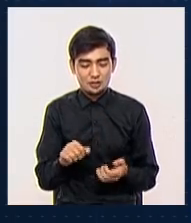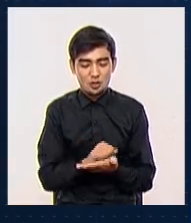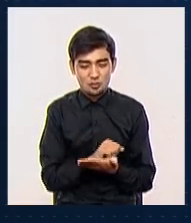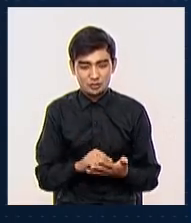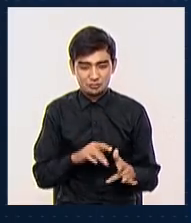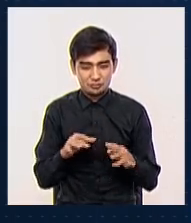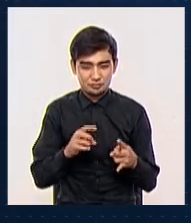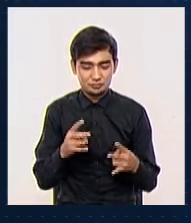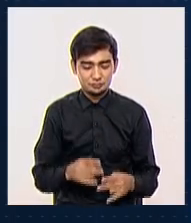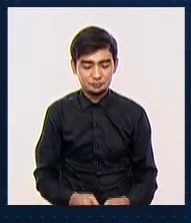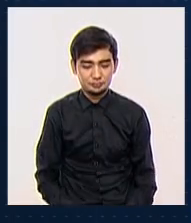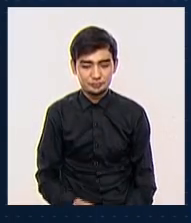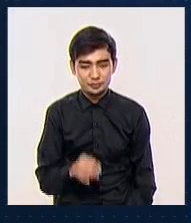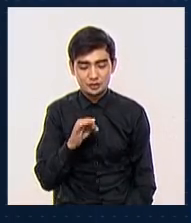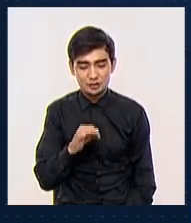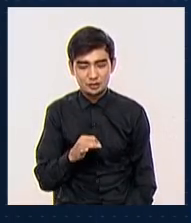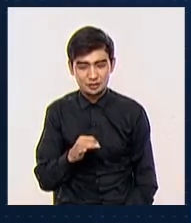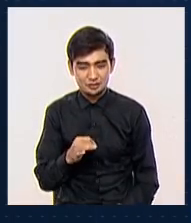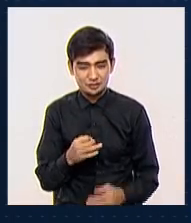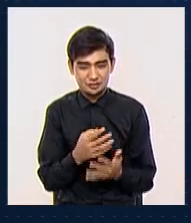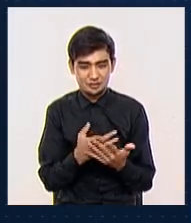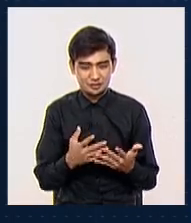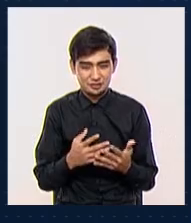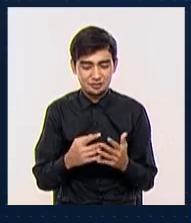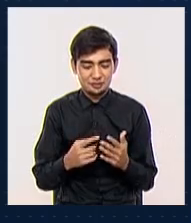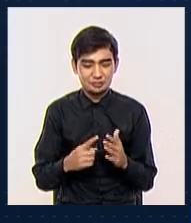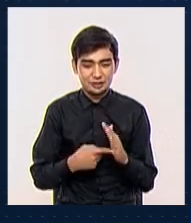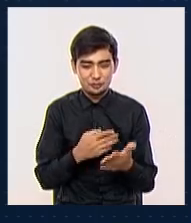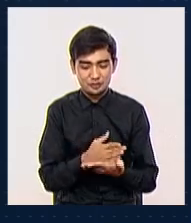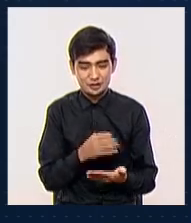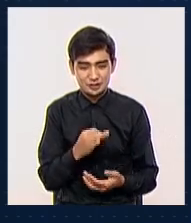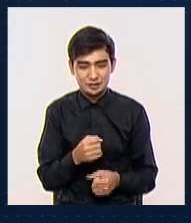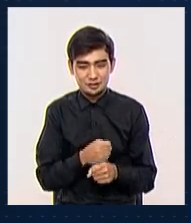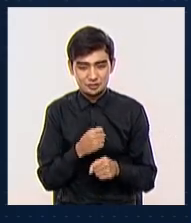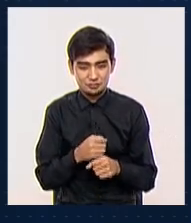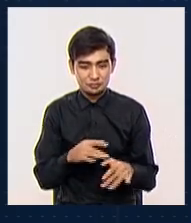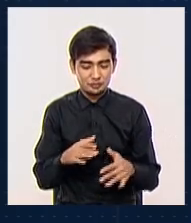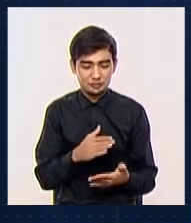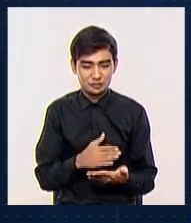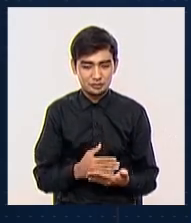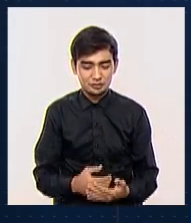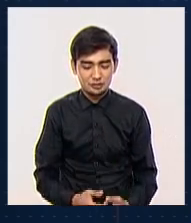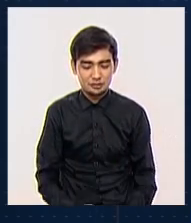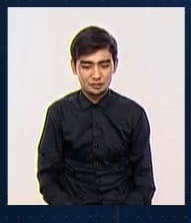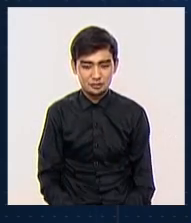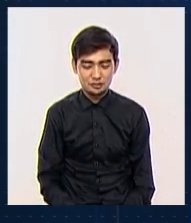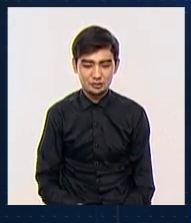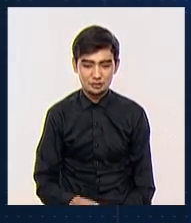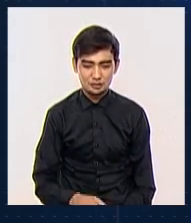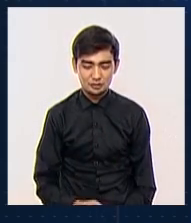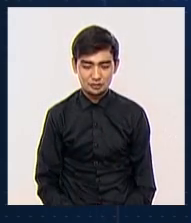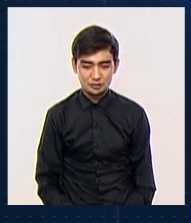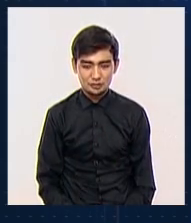арқылы істерімізді ілгері әкетіп жатырмыз. Иншалла жұмыстар болады, істер болады, қызметте болып